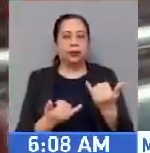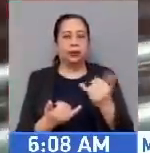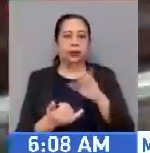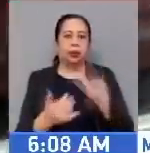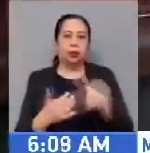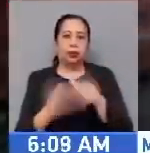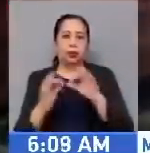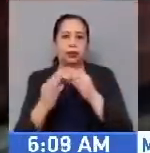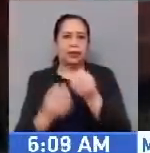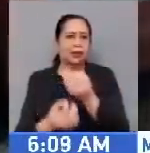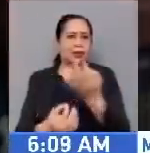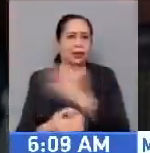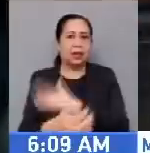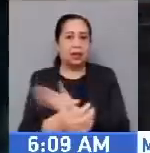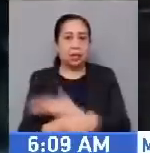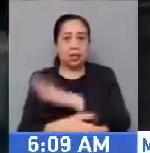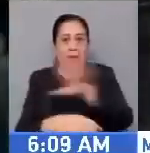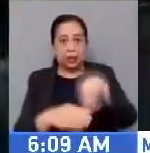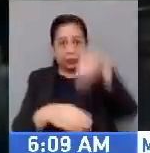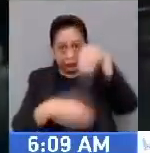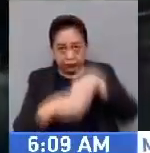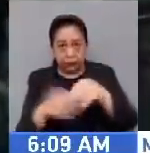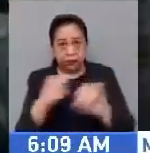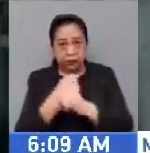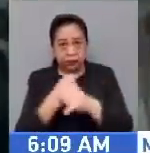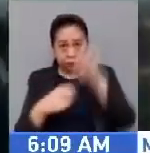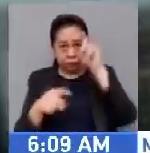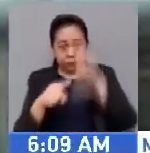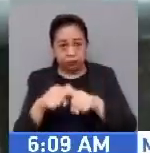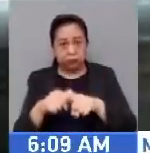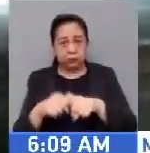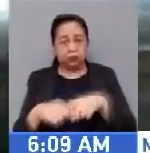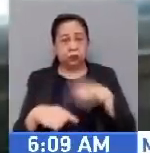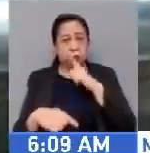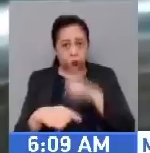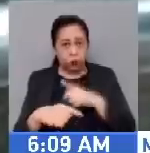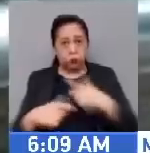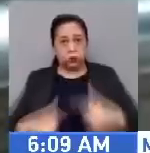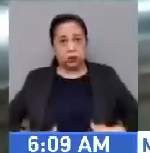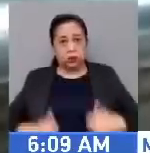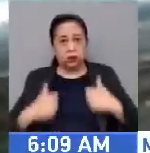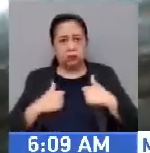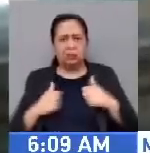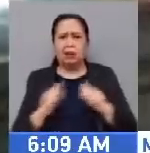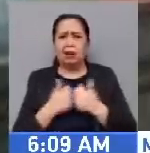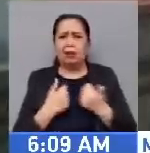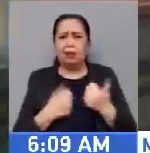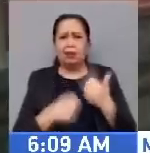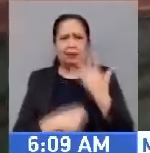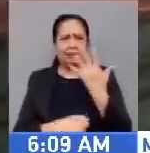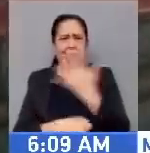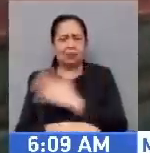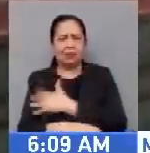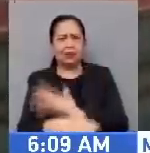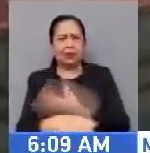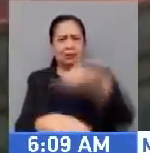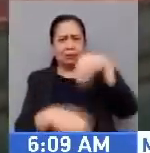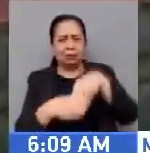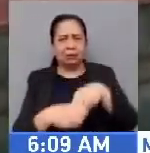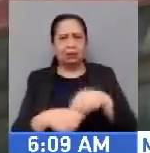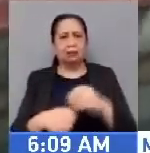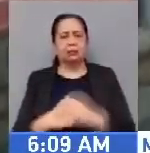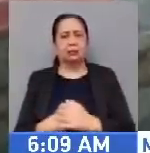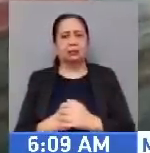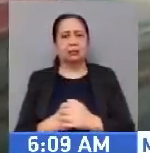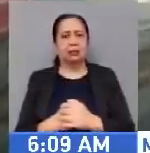Lahat kasama nyo po ba rito? Opo. So, dito sila talaga nakatira? Opo. Paano kayo nagkakasya rito? Lima anak nyo? Opo. Pag hindi